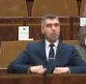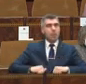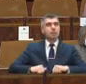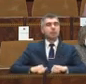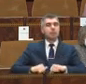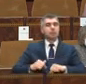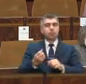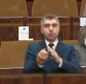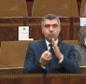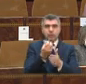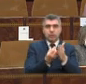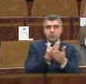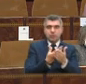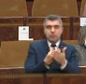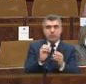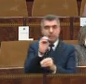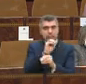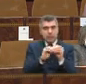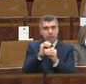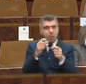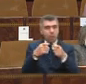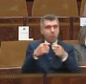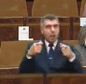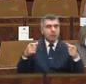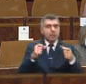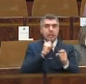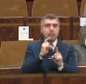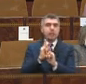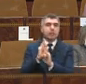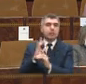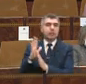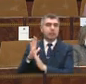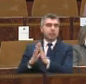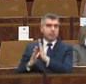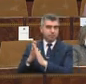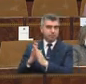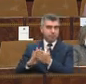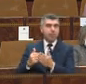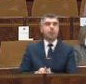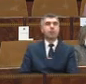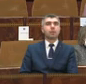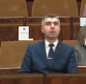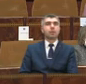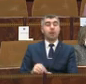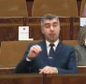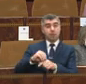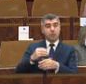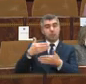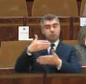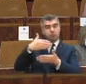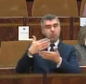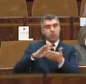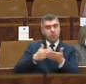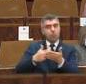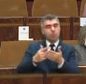بناية جديدة وإصلاح وتوسيع القديمة التي لا تزال صالحة للاستعمال، ناهيك عن بناء قصور